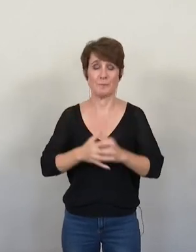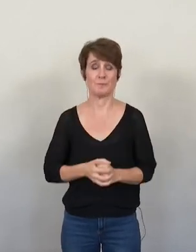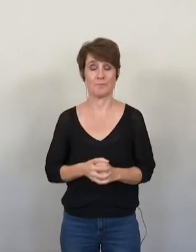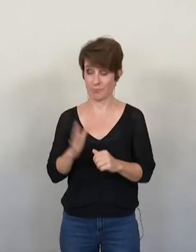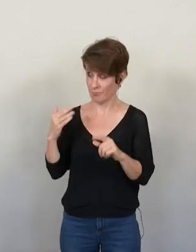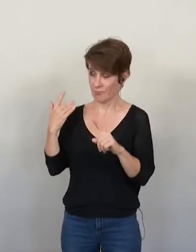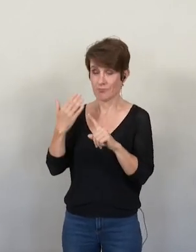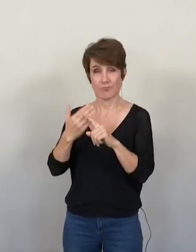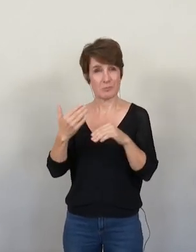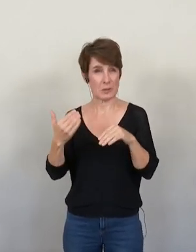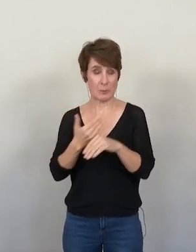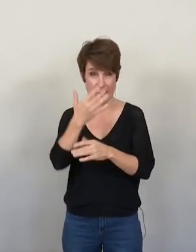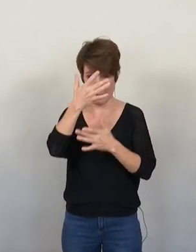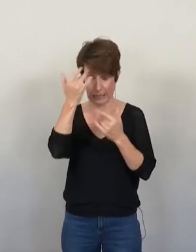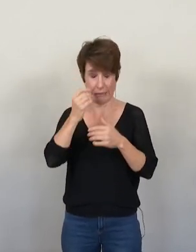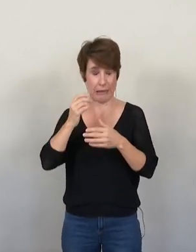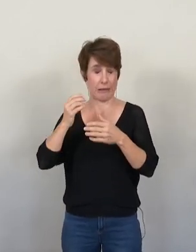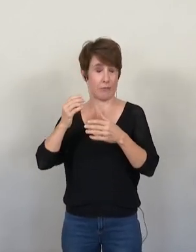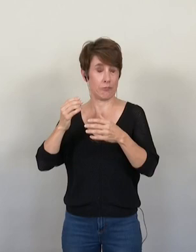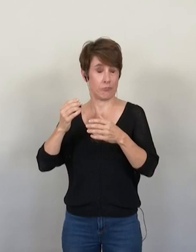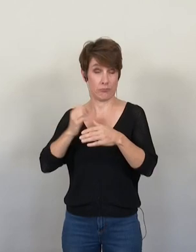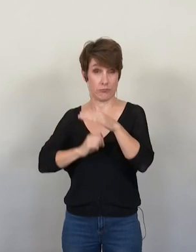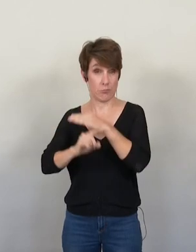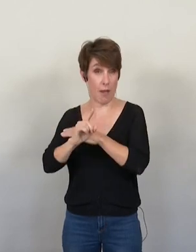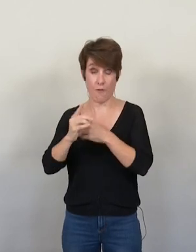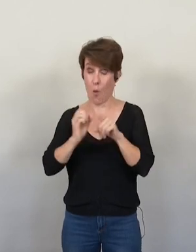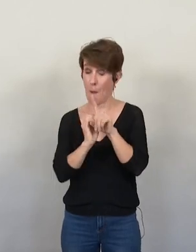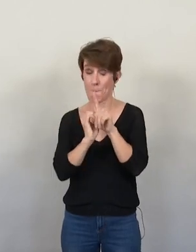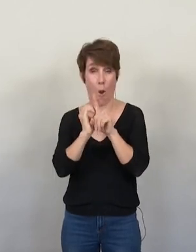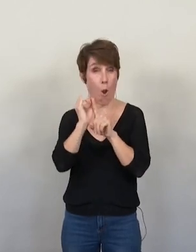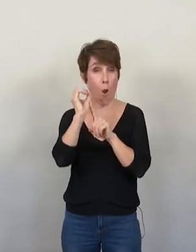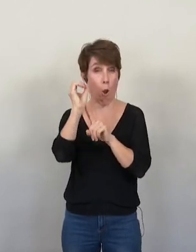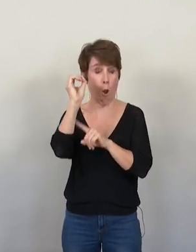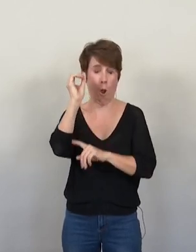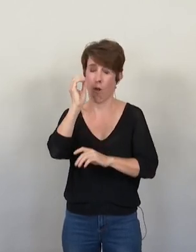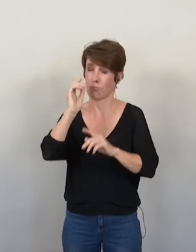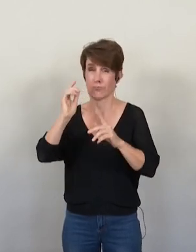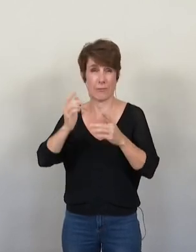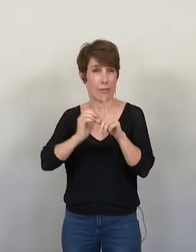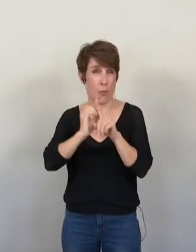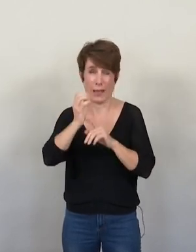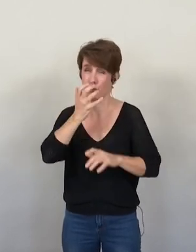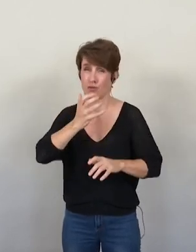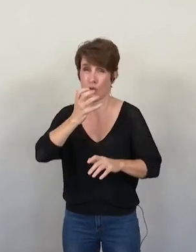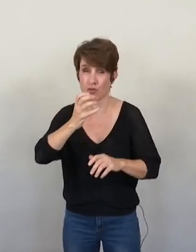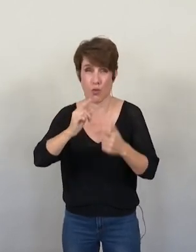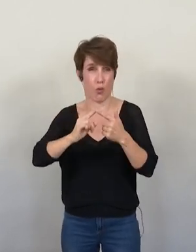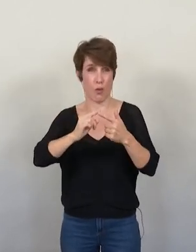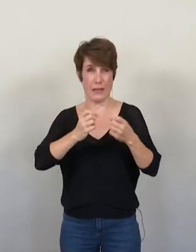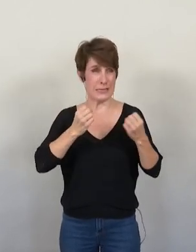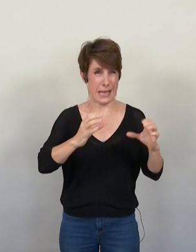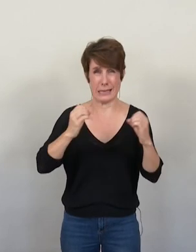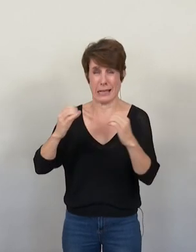été prolixe en record de chaleur en phénomène de sécheresse et si le mercure baisse